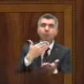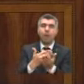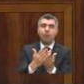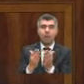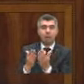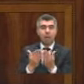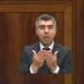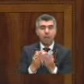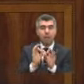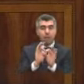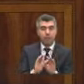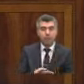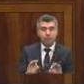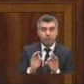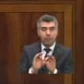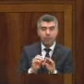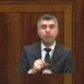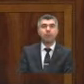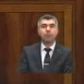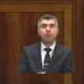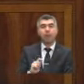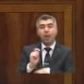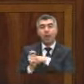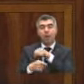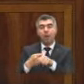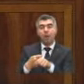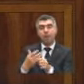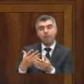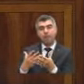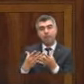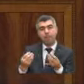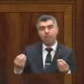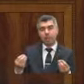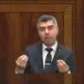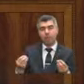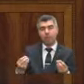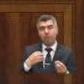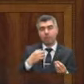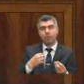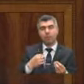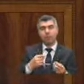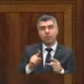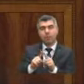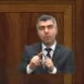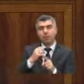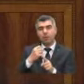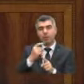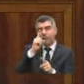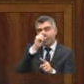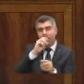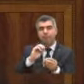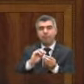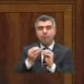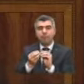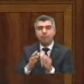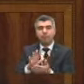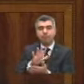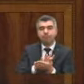الدراسة، ولا سيما بالوسط القروي، نظراً لتعقد هذه الظاهرة اجتماعياً